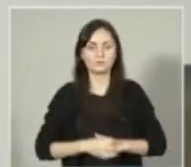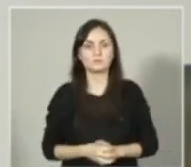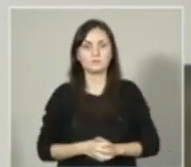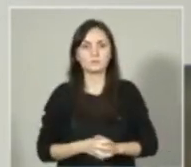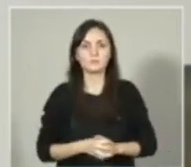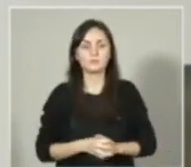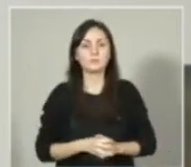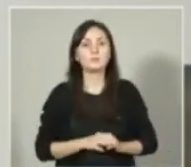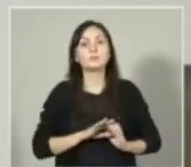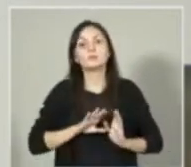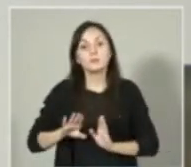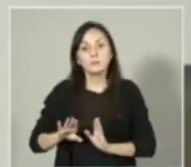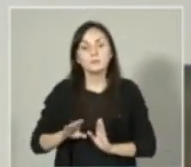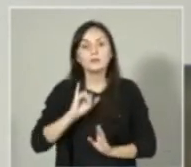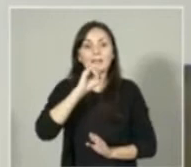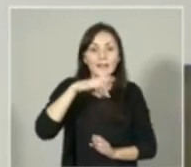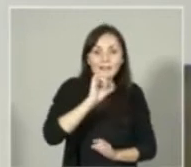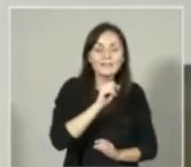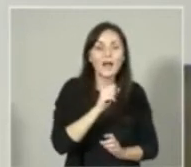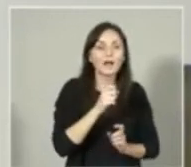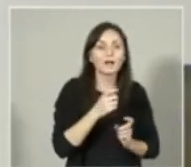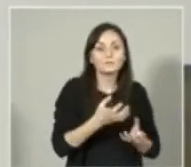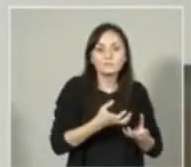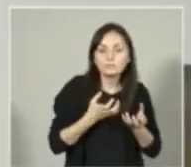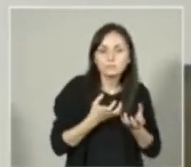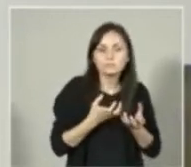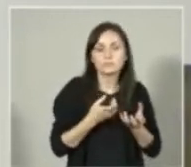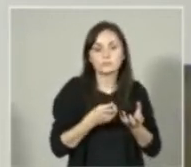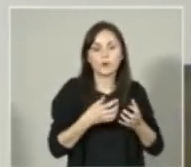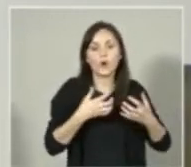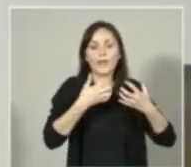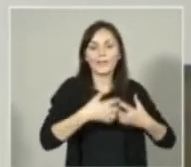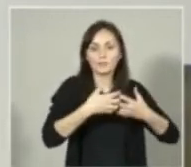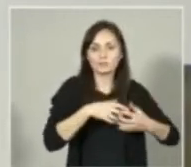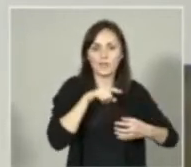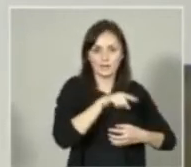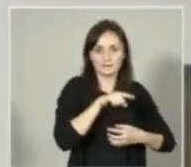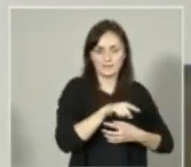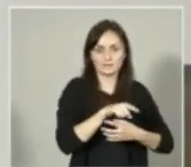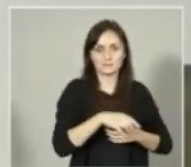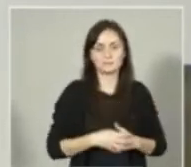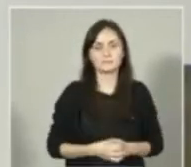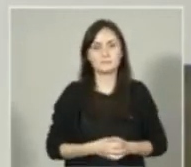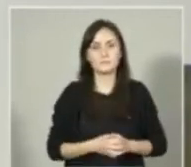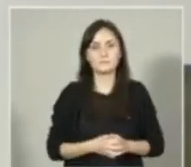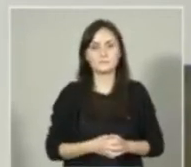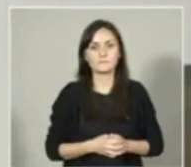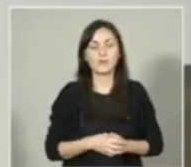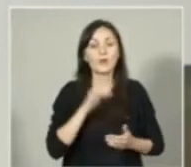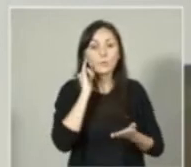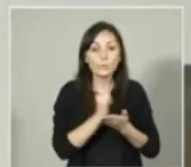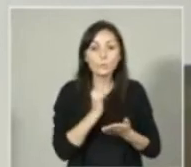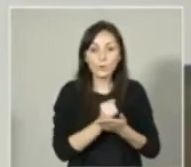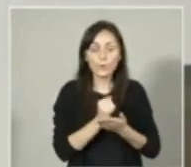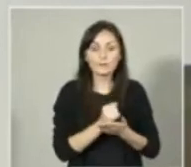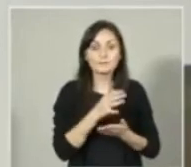lloc d'això, Indra aconsegueix postular-se com un actor de referència en aquesta indústria del desenvolupament de la guerra. Prova d'això és la seva